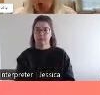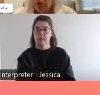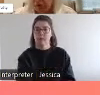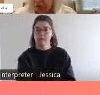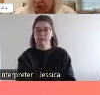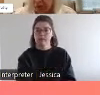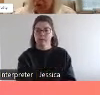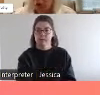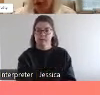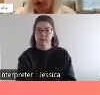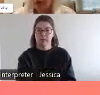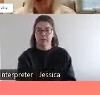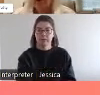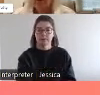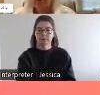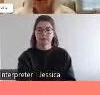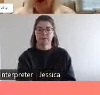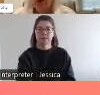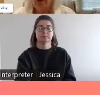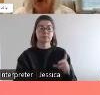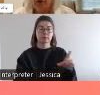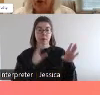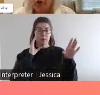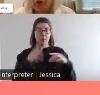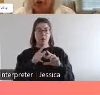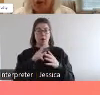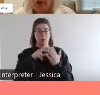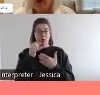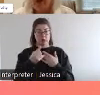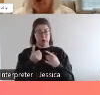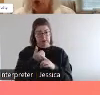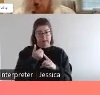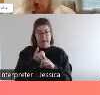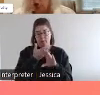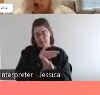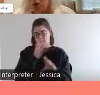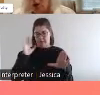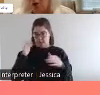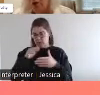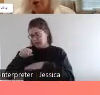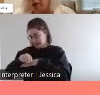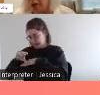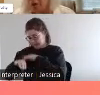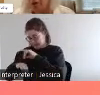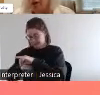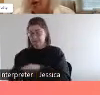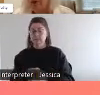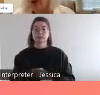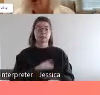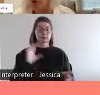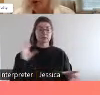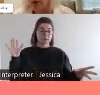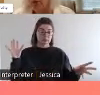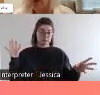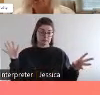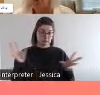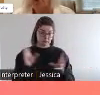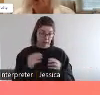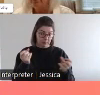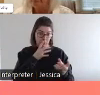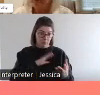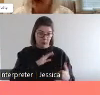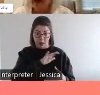Bon, laissez-moi parler du projet dans son ensemble. Avant de passer aux questions de counseling, nous avons parlé